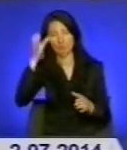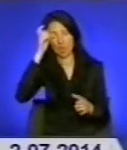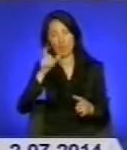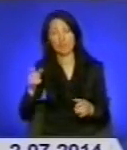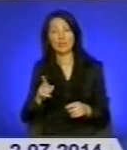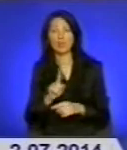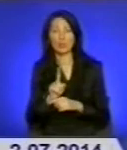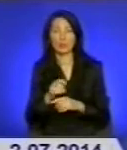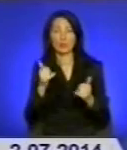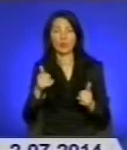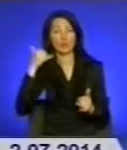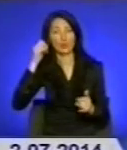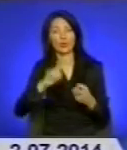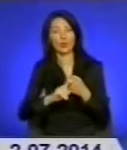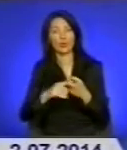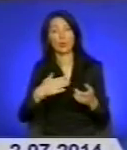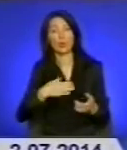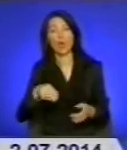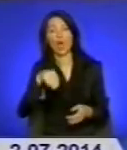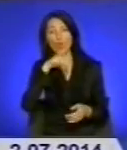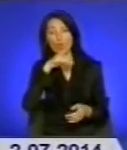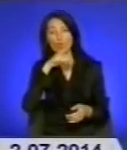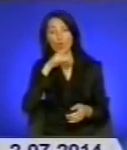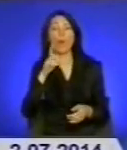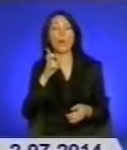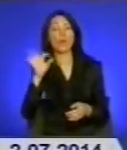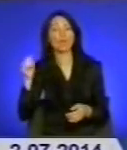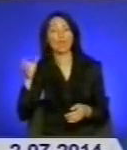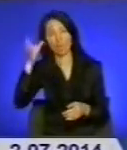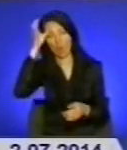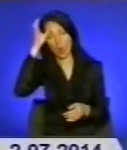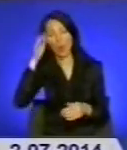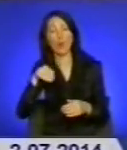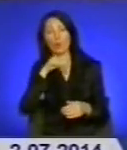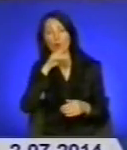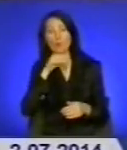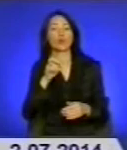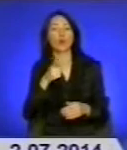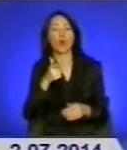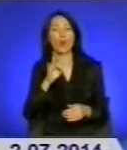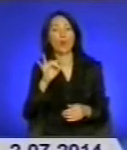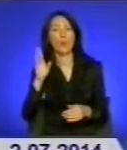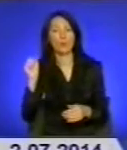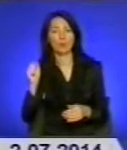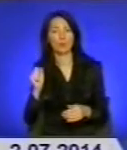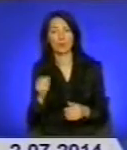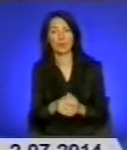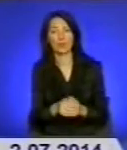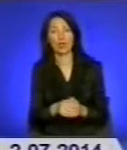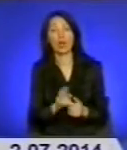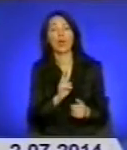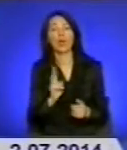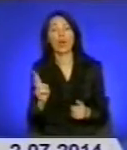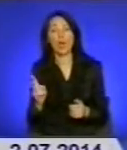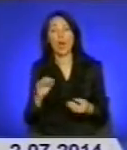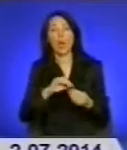на телефонному зв'язку з нами доктор біологічних наук а професор член експертної групи Міністерства освіти і науки Василь Гребінки пан Василю на яких